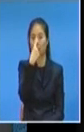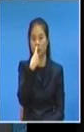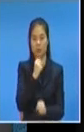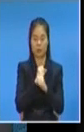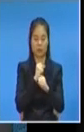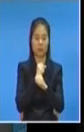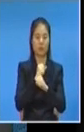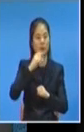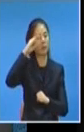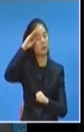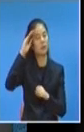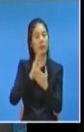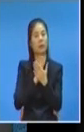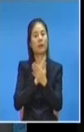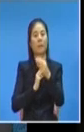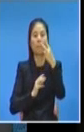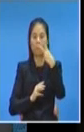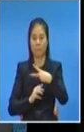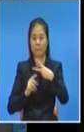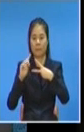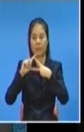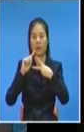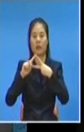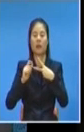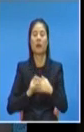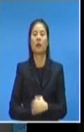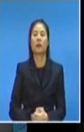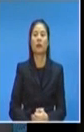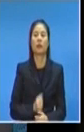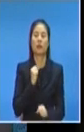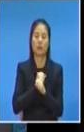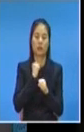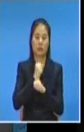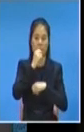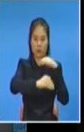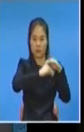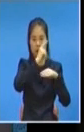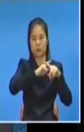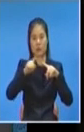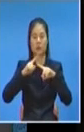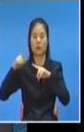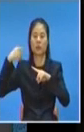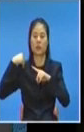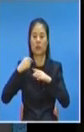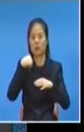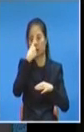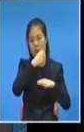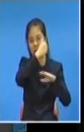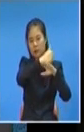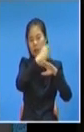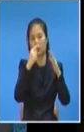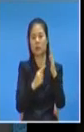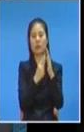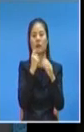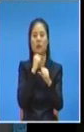ดยกตร.ก็แบ่งเป็นสองชั้นเท่ากันเหมือนกันนะครับการเจริญเติบโตก็เช่นเดียวกันผู้ที่ขึ้นมาเป็นผู้จัดการครั้งแรกก็ต้องมาเป็นด